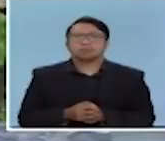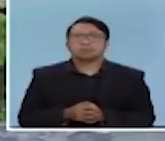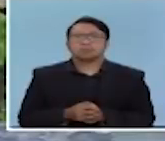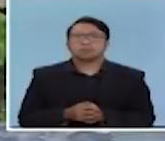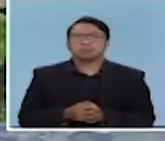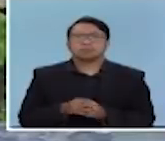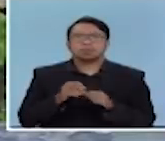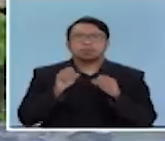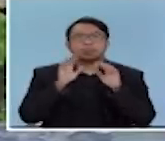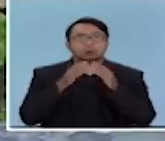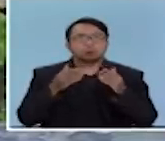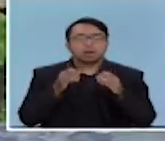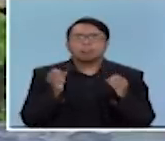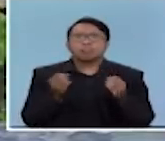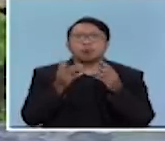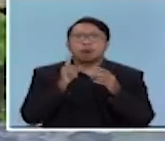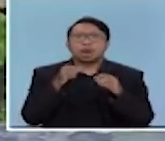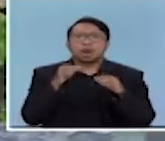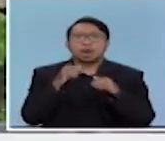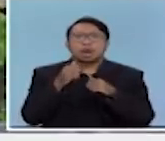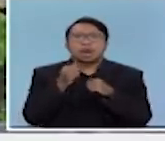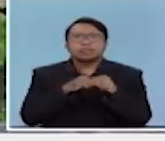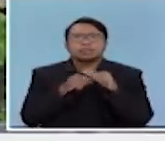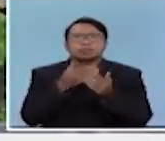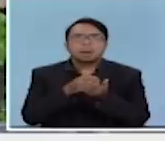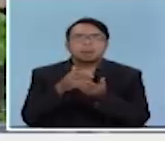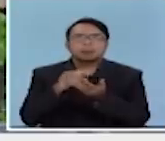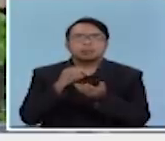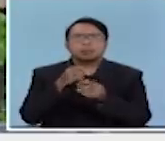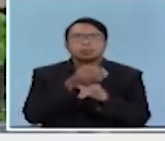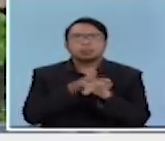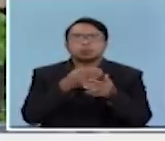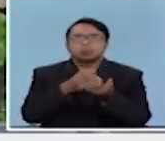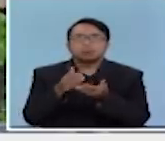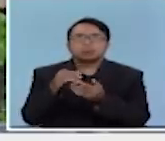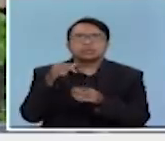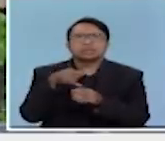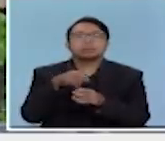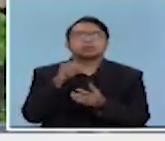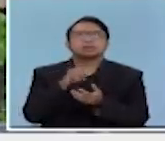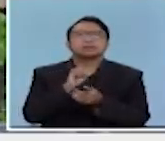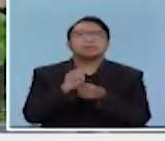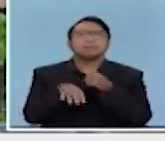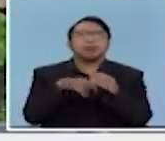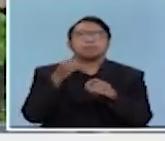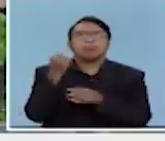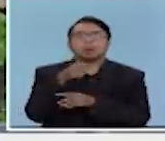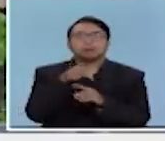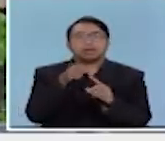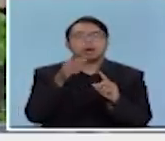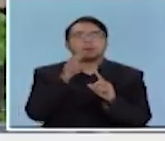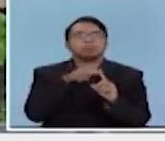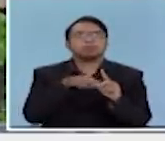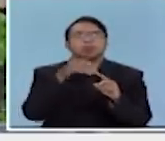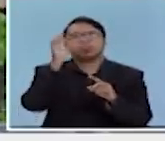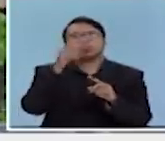Pemirsa, dunia maya dihebohkan dengan aksi bagi-bagi bingkisan kurban berisi sampah. Pelaku kini diperiksa polisi atas dugaan